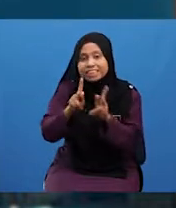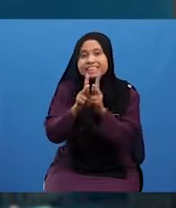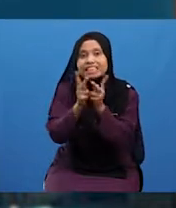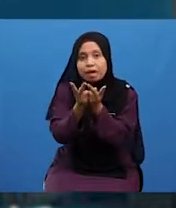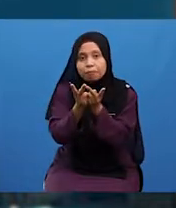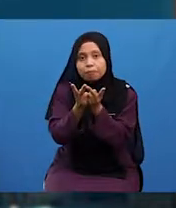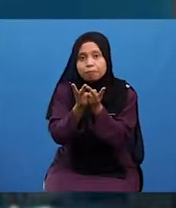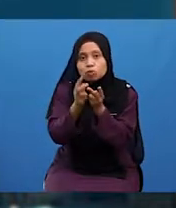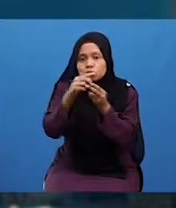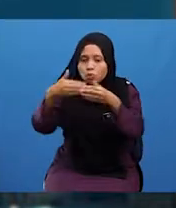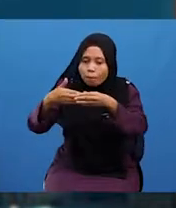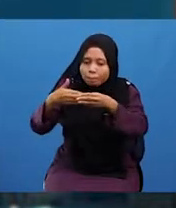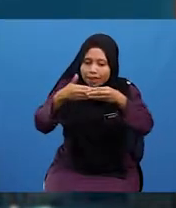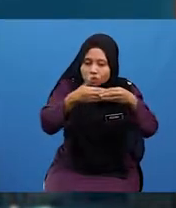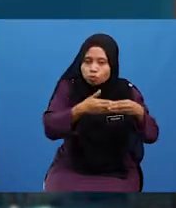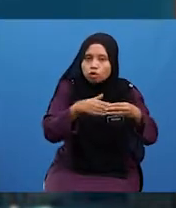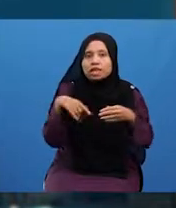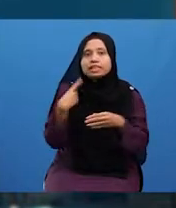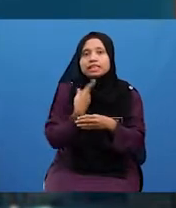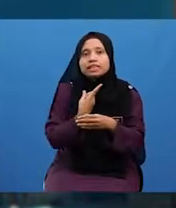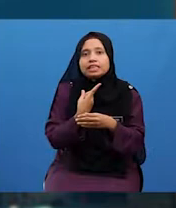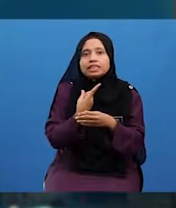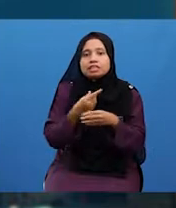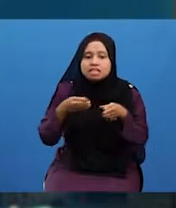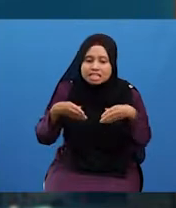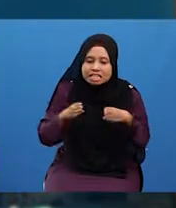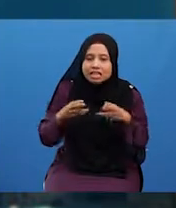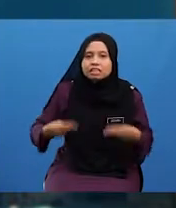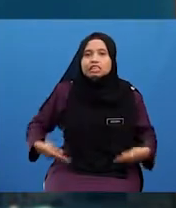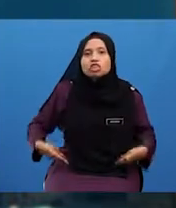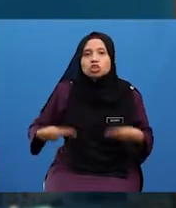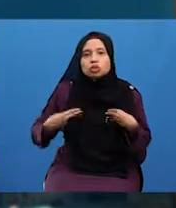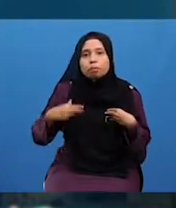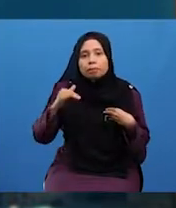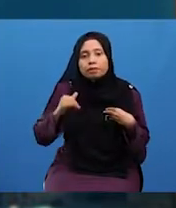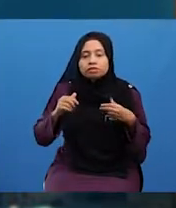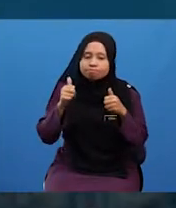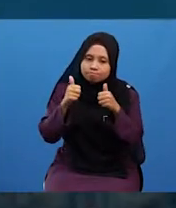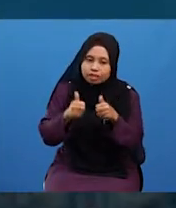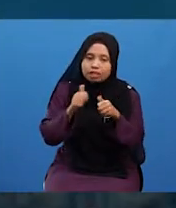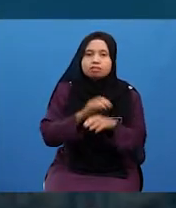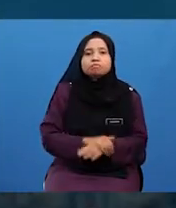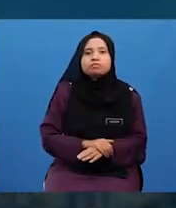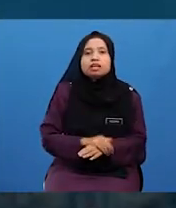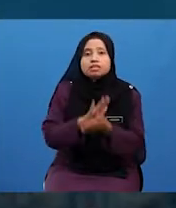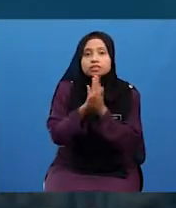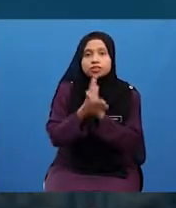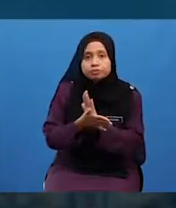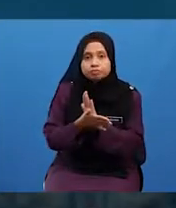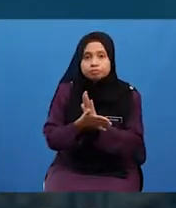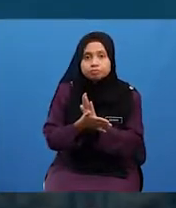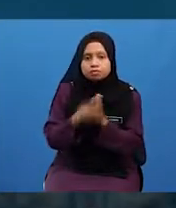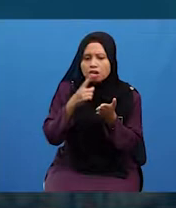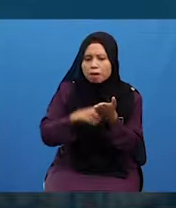kitab sebagai panduan untuk kita menjalani kehidupan yang terbaik dan sempurna. Jadi,